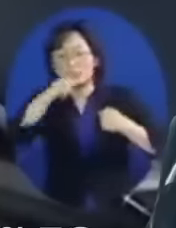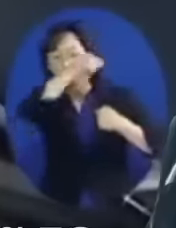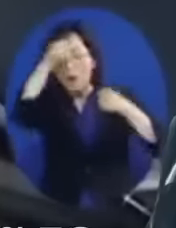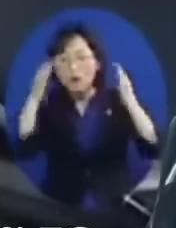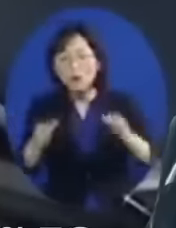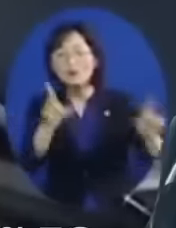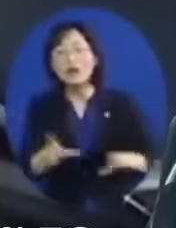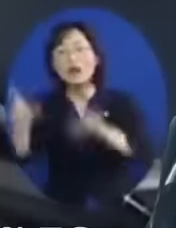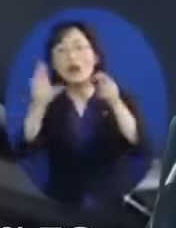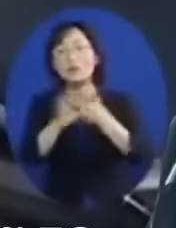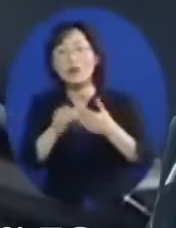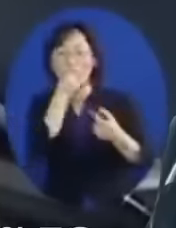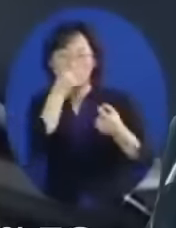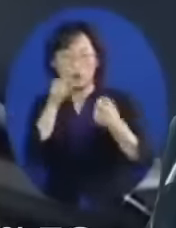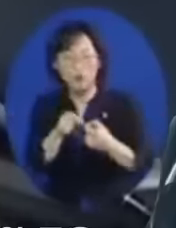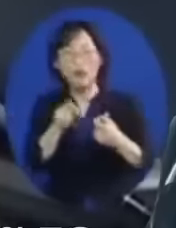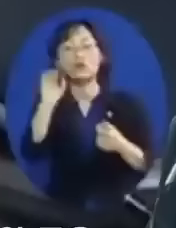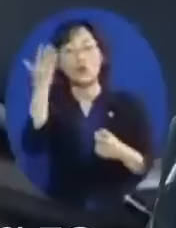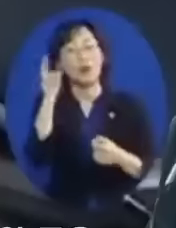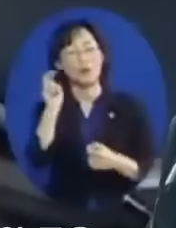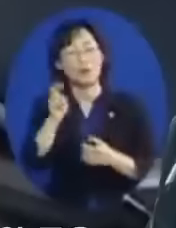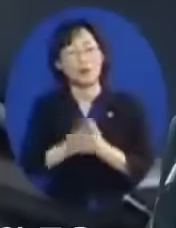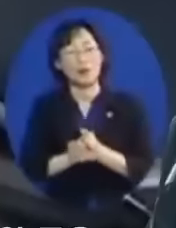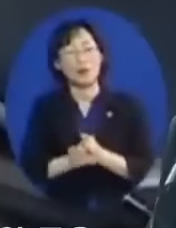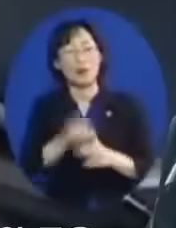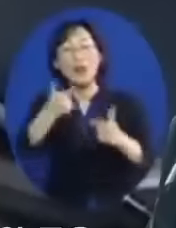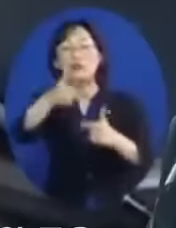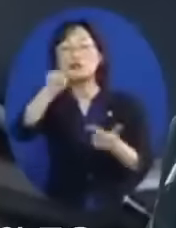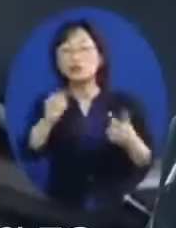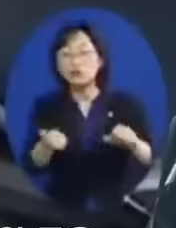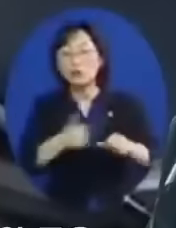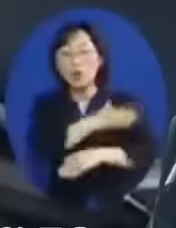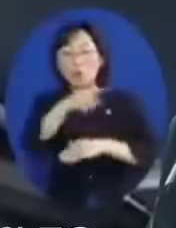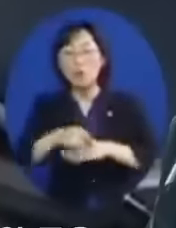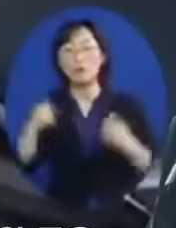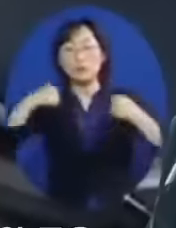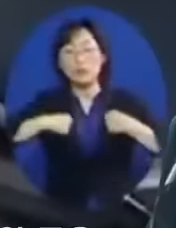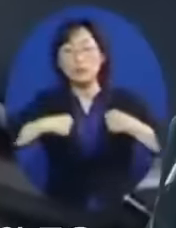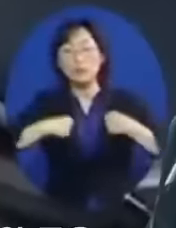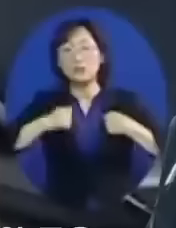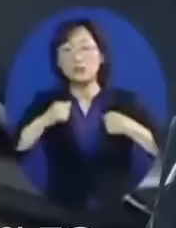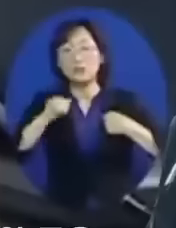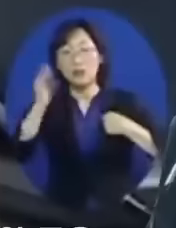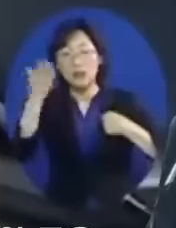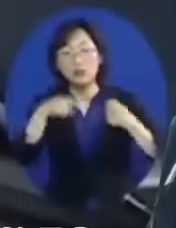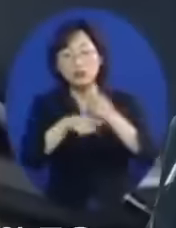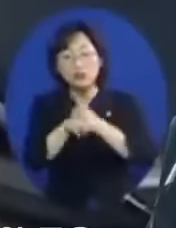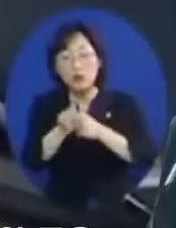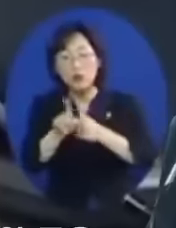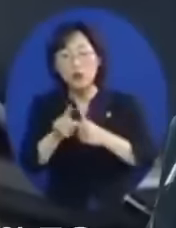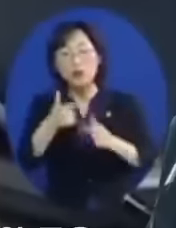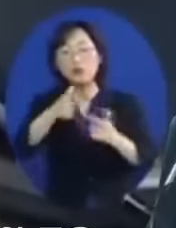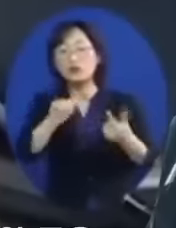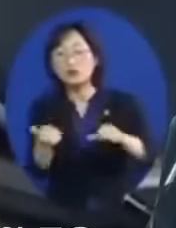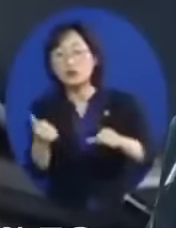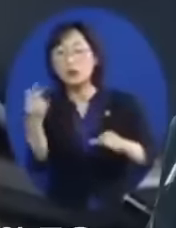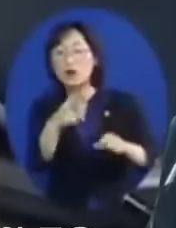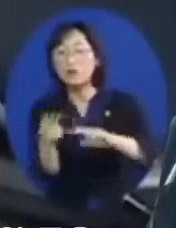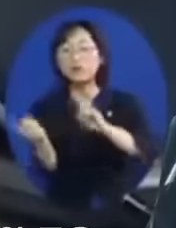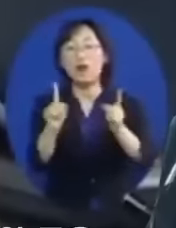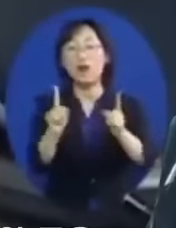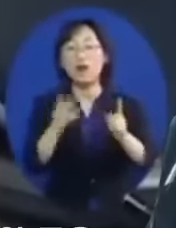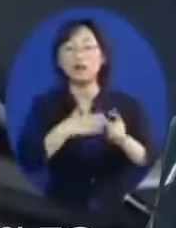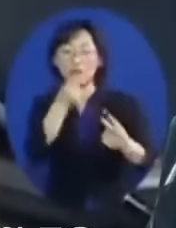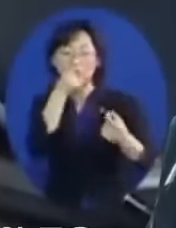지낸다면 그하고 굉장히 친해지지 않습니까? 예수의 죽음을 늘 몸에 걸머지고 있다는 것은 예수의 죽었다가 부활하심과